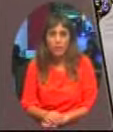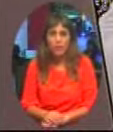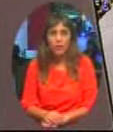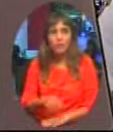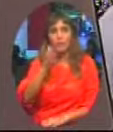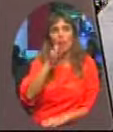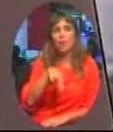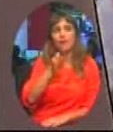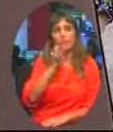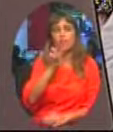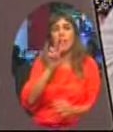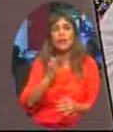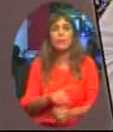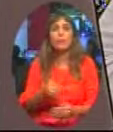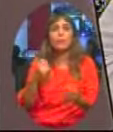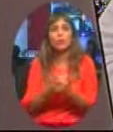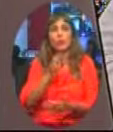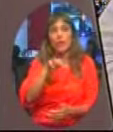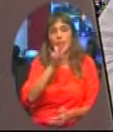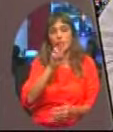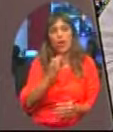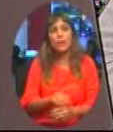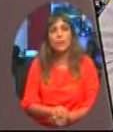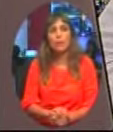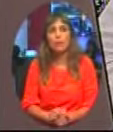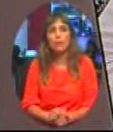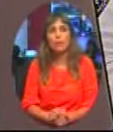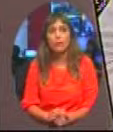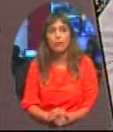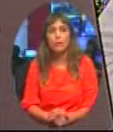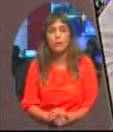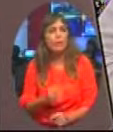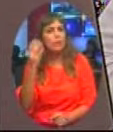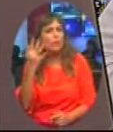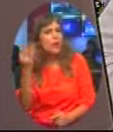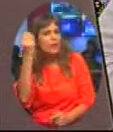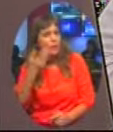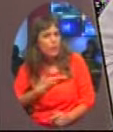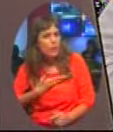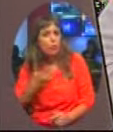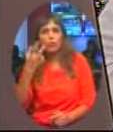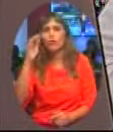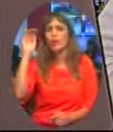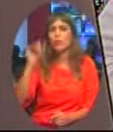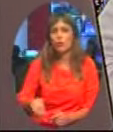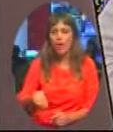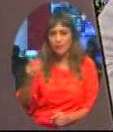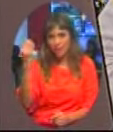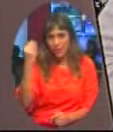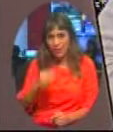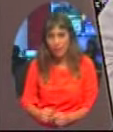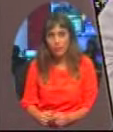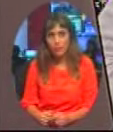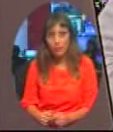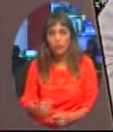וב-2002 הייתה, זאת אומרת, בסוף 2002, 273 מיליון מול כמה תלמידים? 35,000 תלמידים. בשנה שאחר